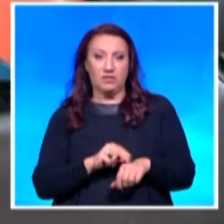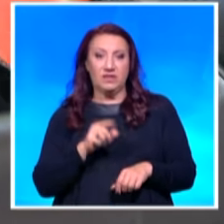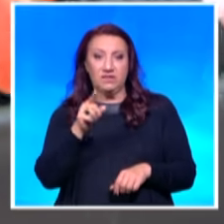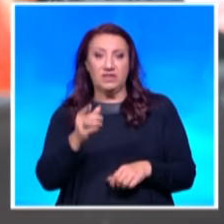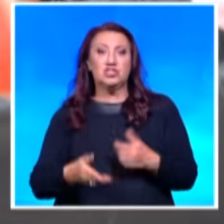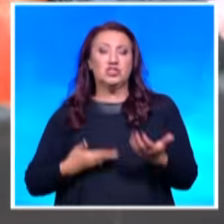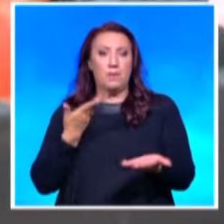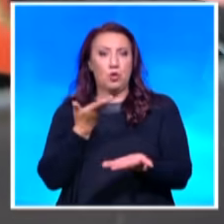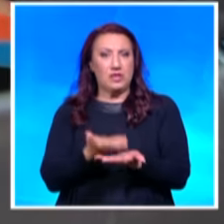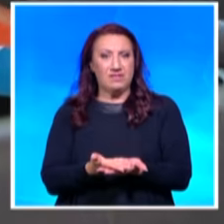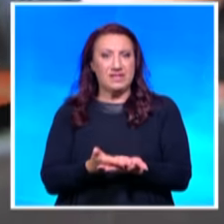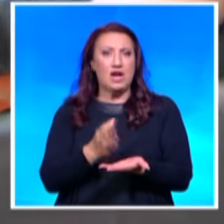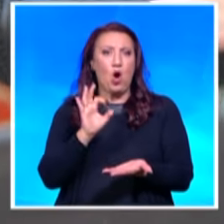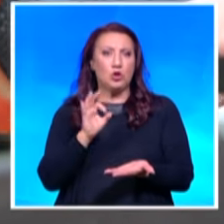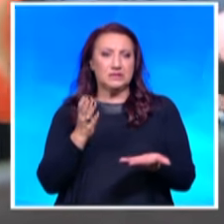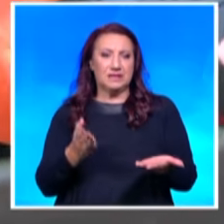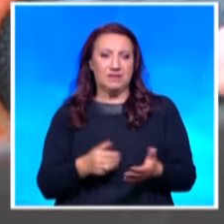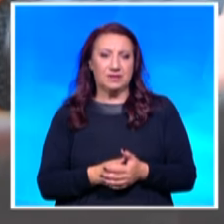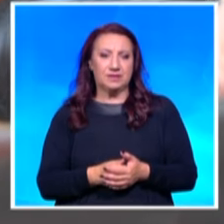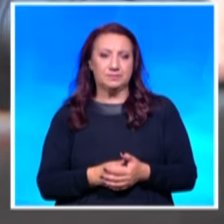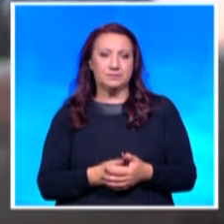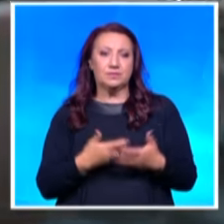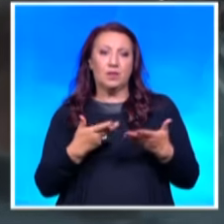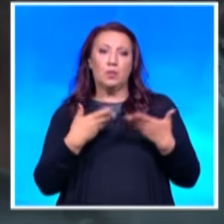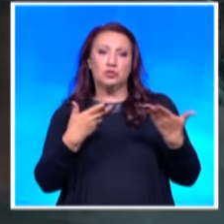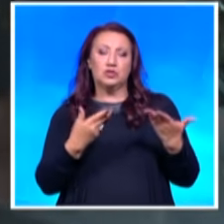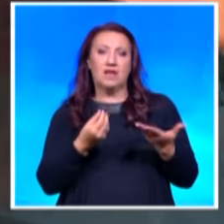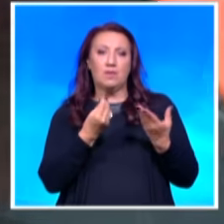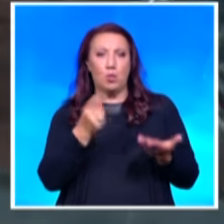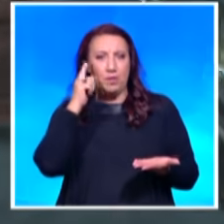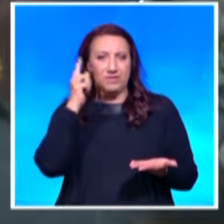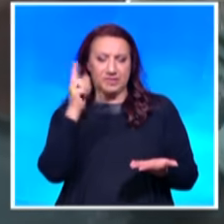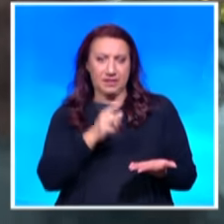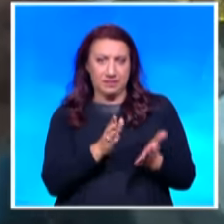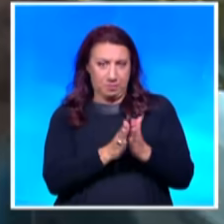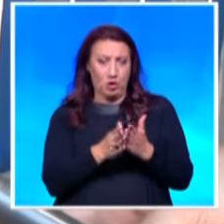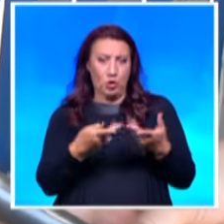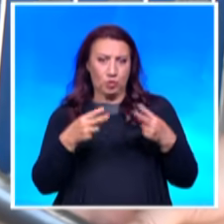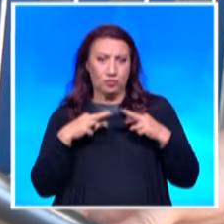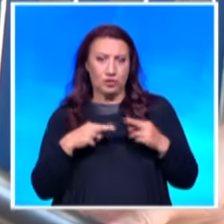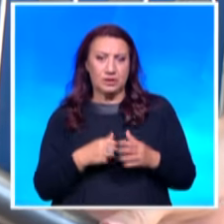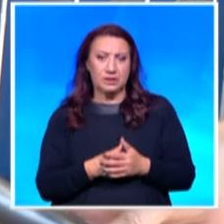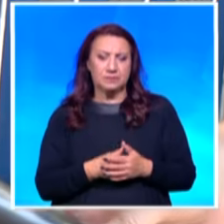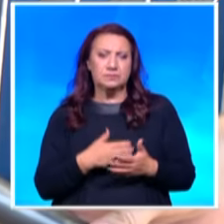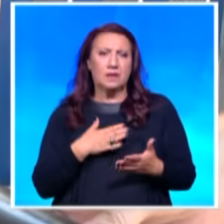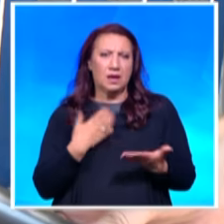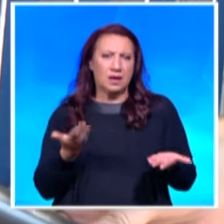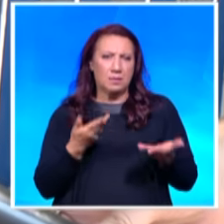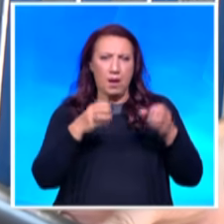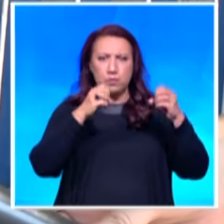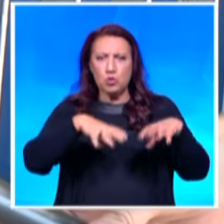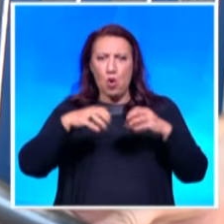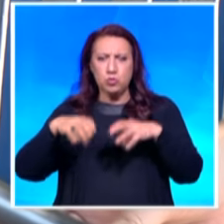акт? Или ще бъдете преместени? Желая ви хубав ден. Моля ви, отговорете. Няма да отговоря. Има пропуски в разследването. Това